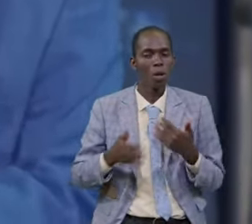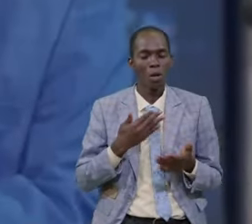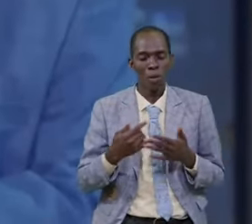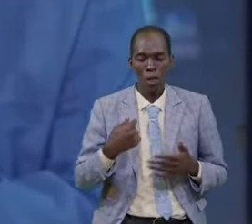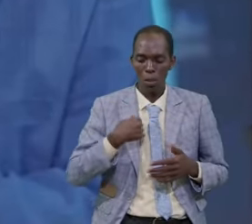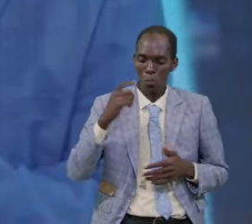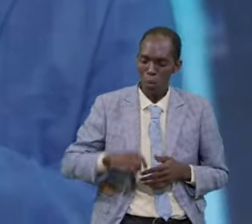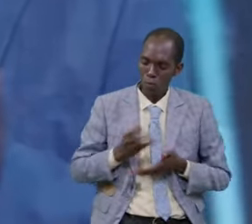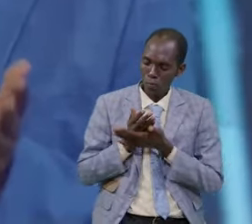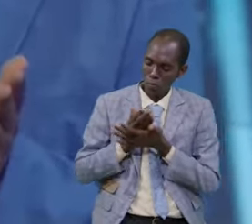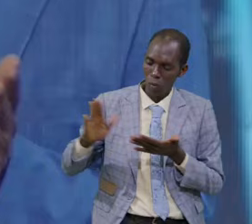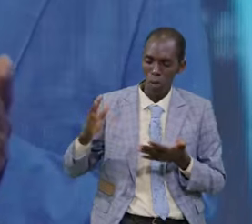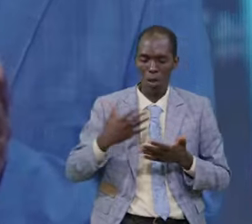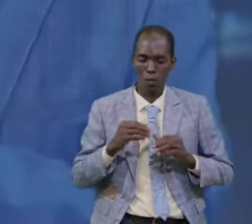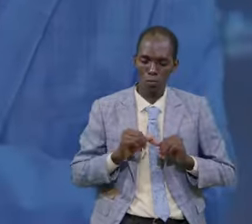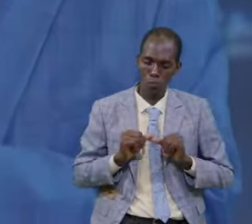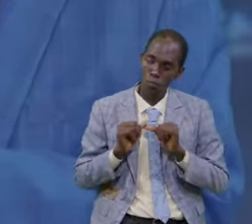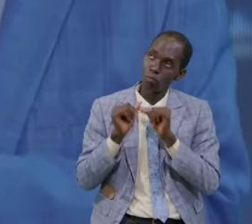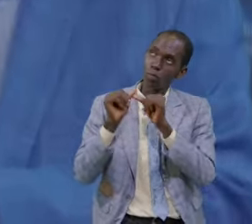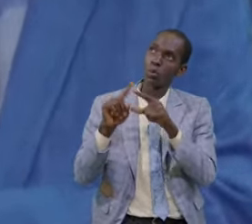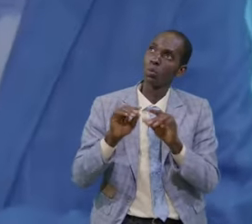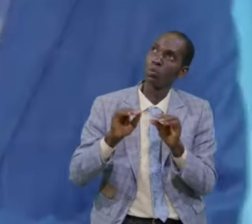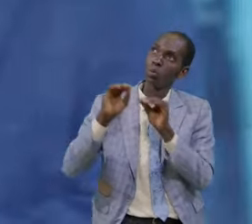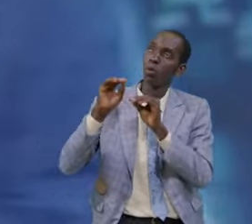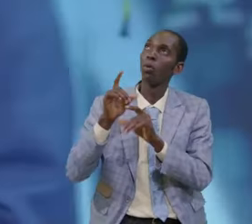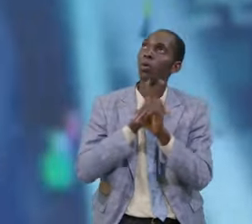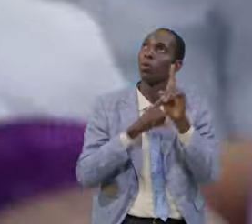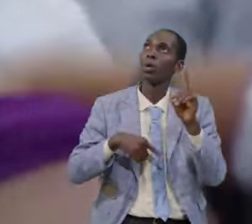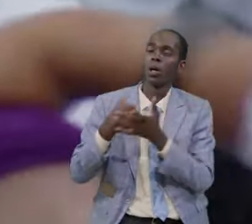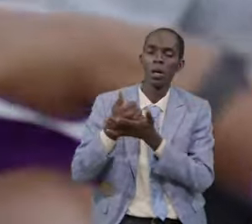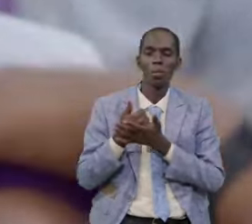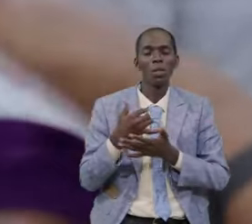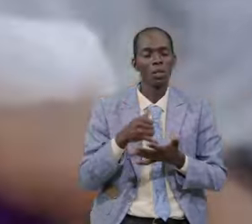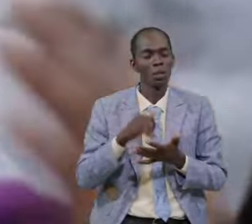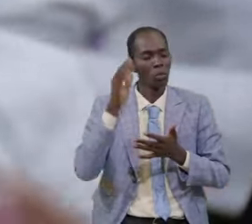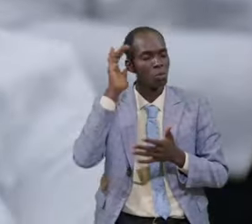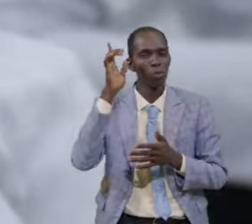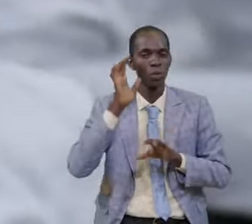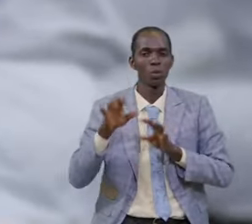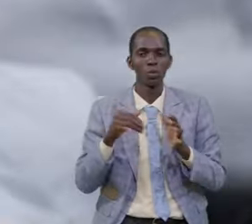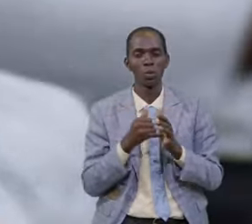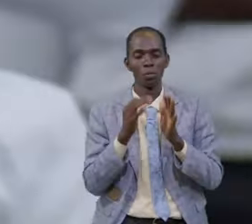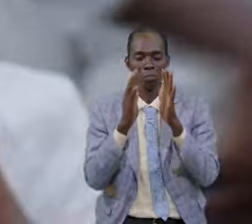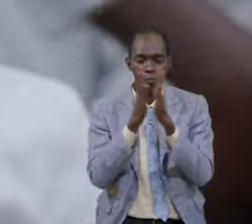pour avancer et monter. Seigneur, aide-moi. Et ce sera fait.